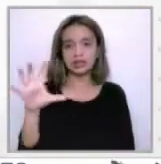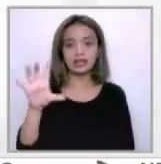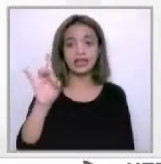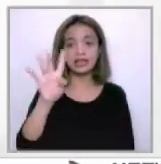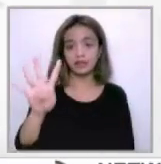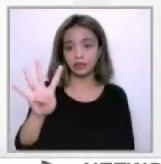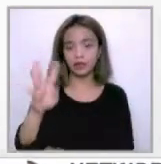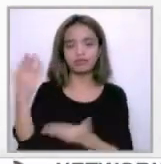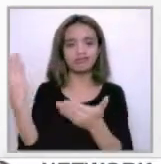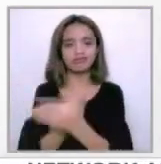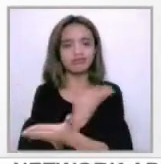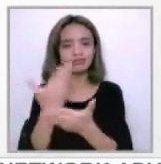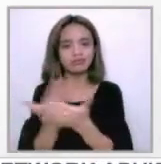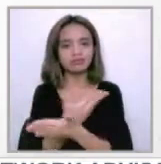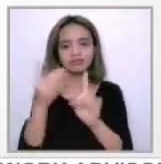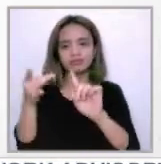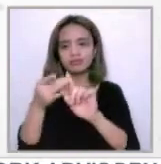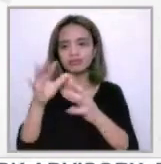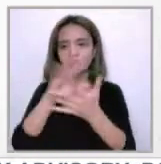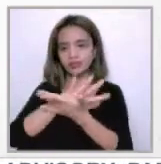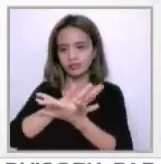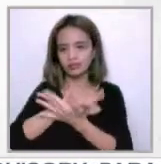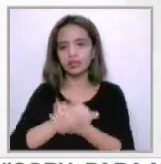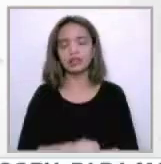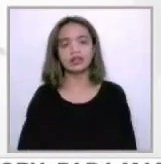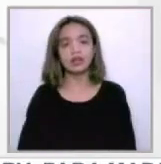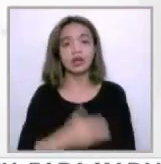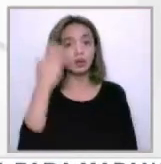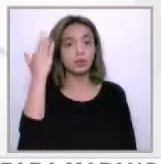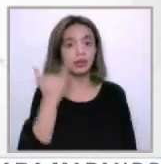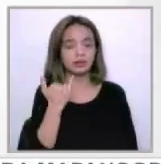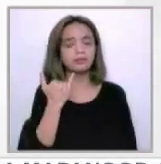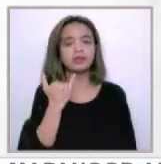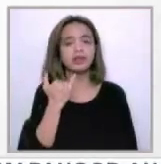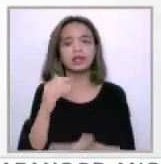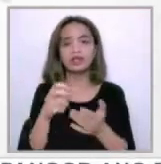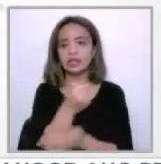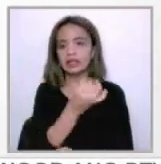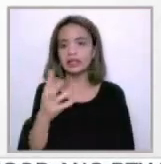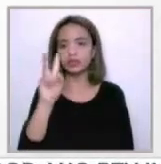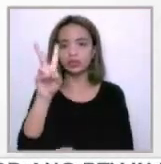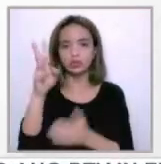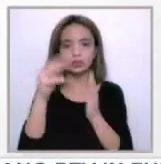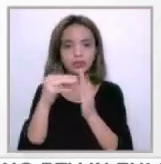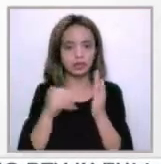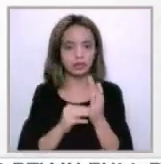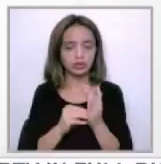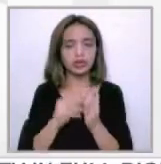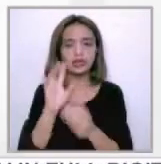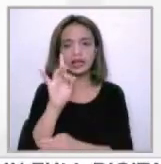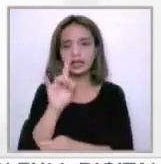mga bagong kaso ng virus kahapon. Dahil po dito, umabot na sa